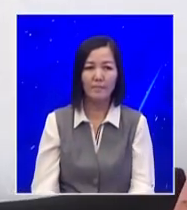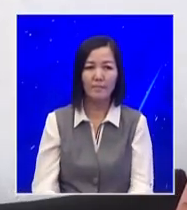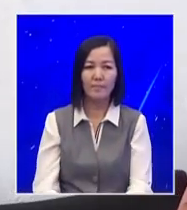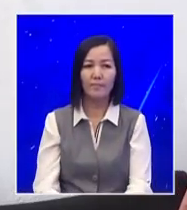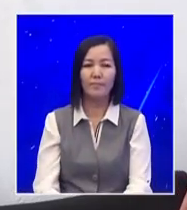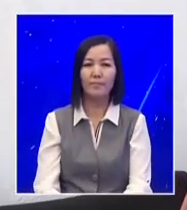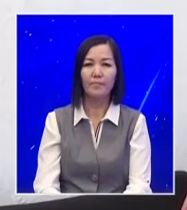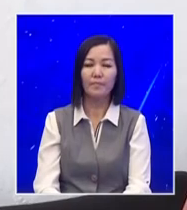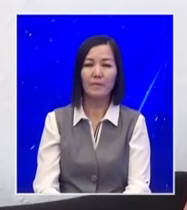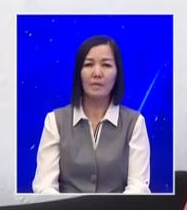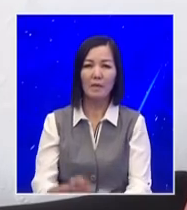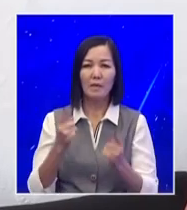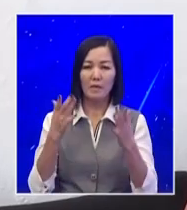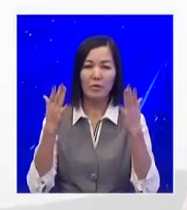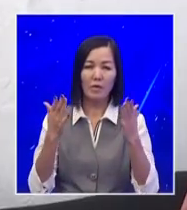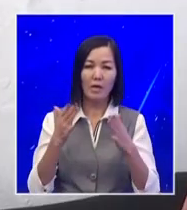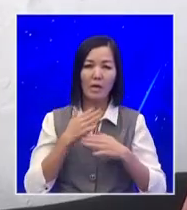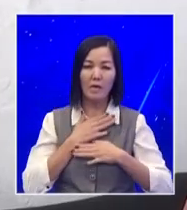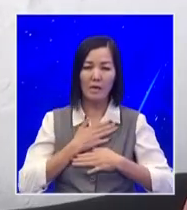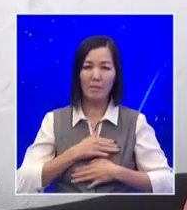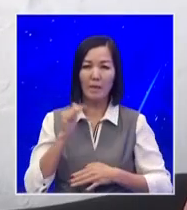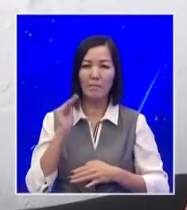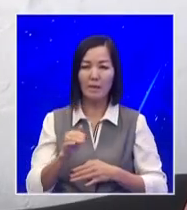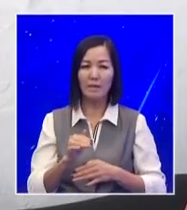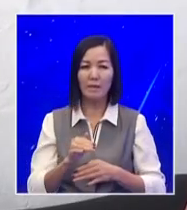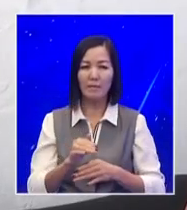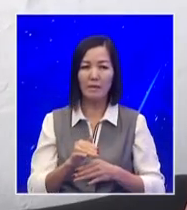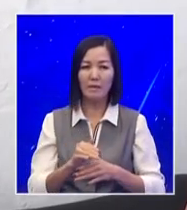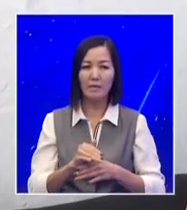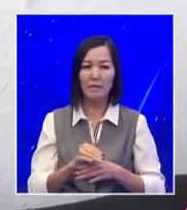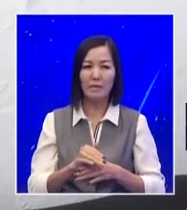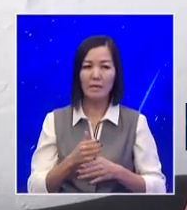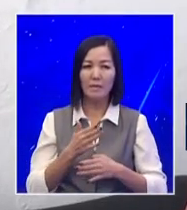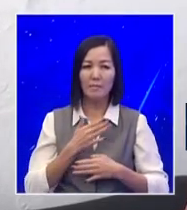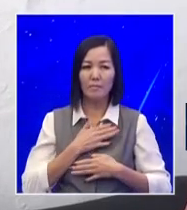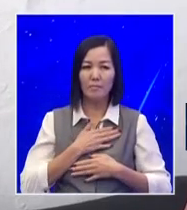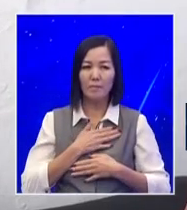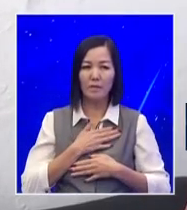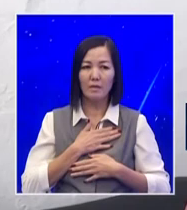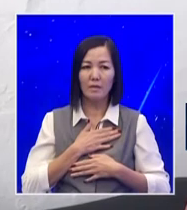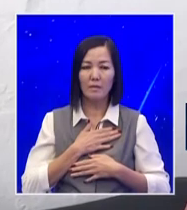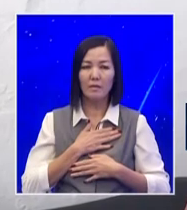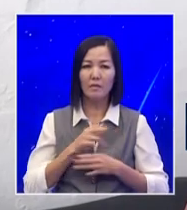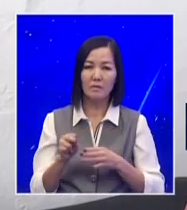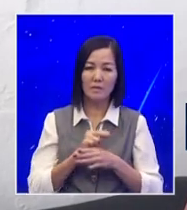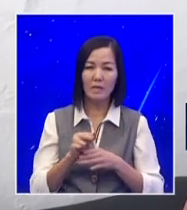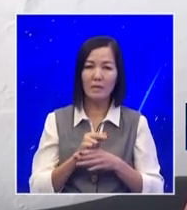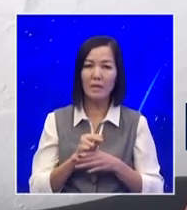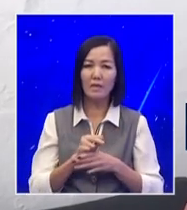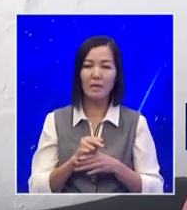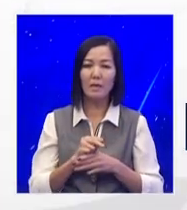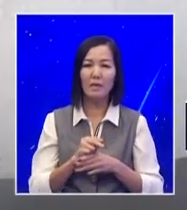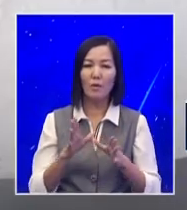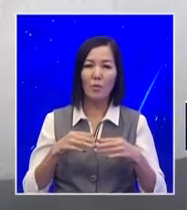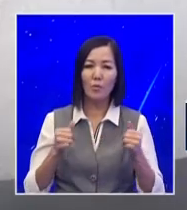Әйтеуір Құдайға бірде мыңда бір рахмет. Сол әйтеуір менің мына нем ол іштен емес жазылады ғой әйтеуір. Алашаға